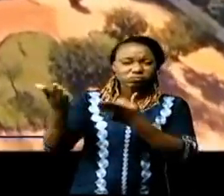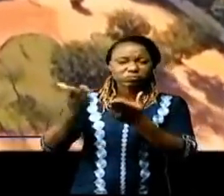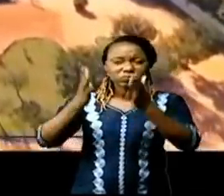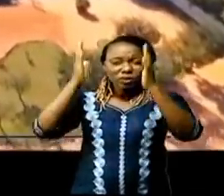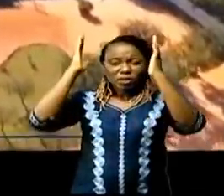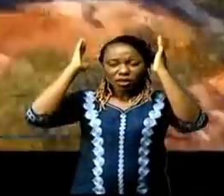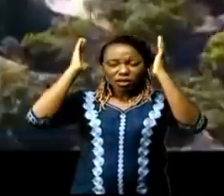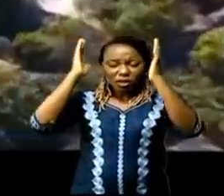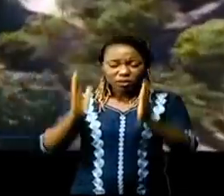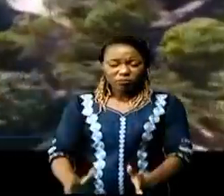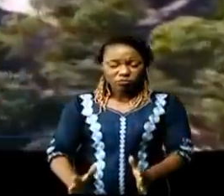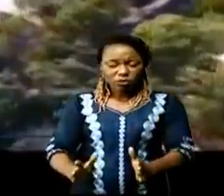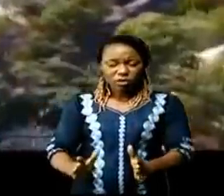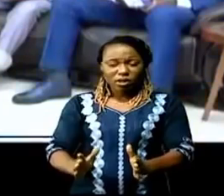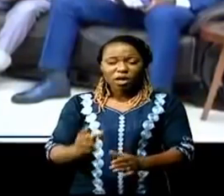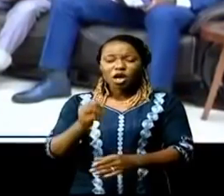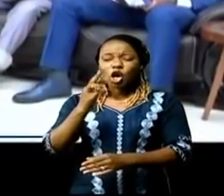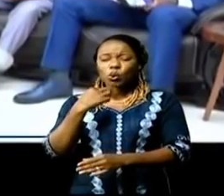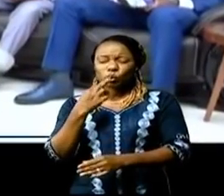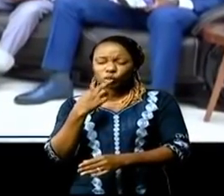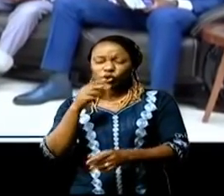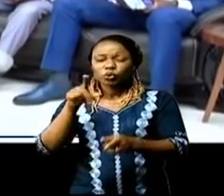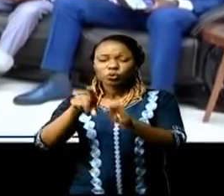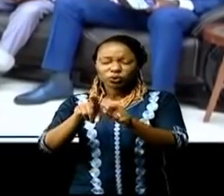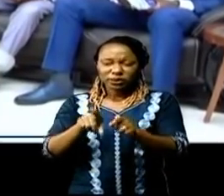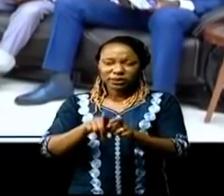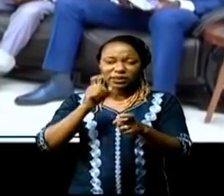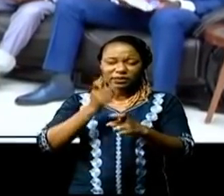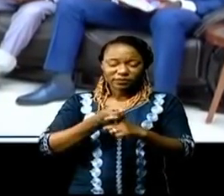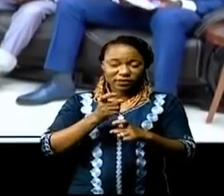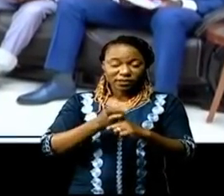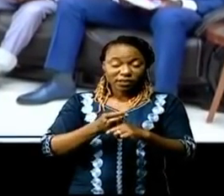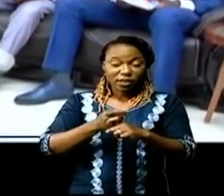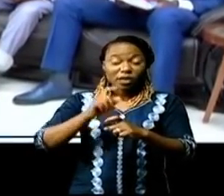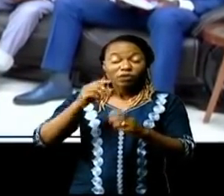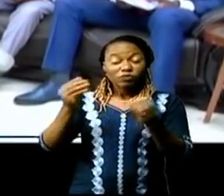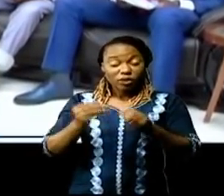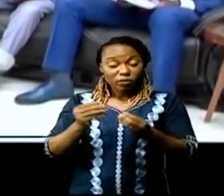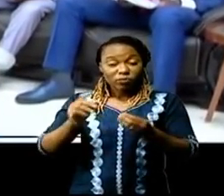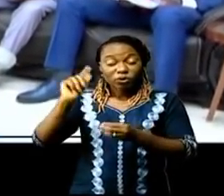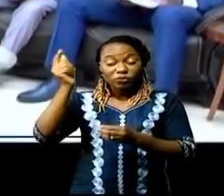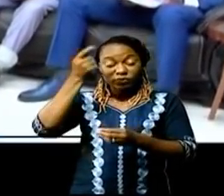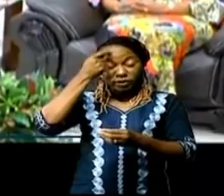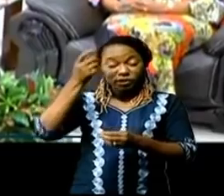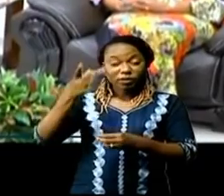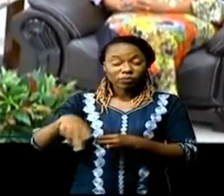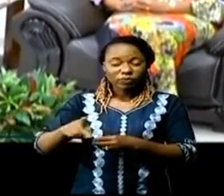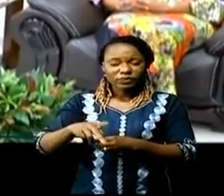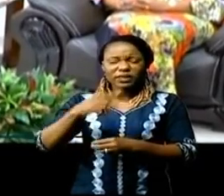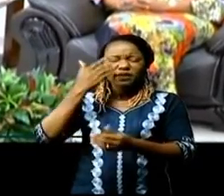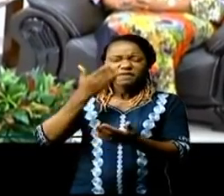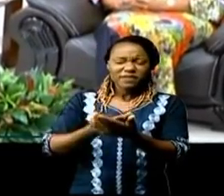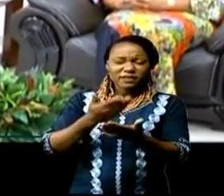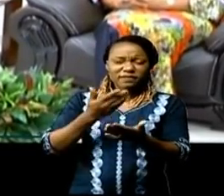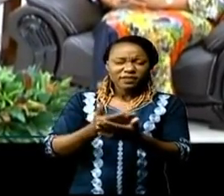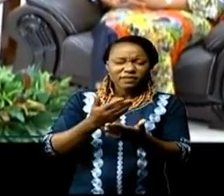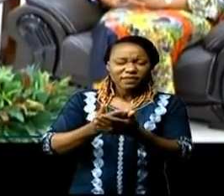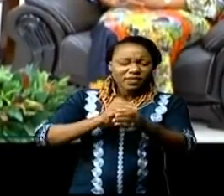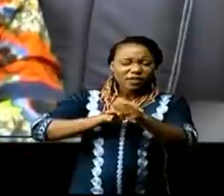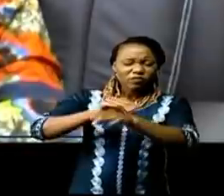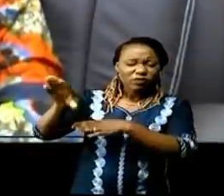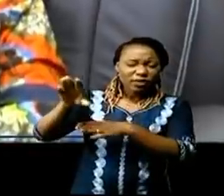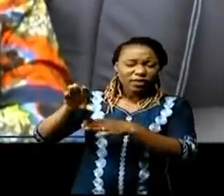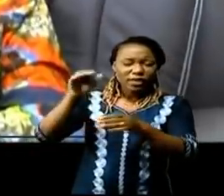rouge illustre bien ces difficultés. C'est ainsi que le gouverneur de cette province, Fifi Masuka, a dépêché auprès de la VPM,